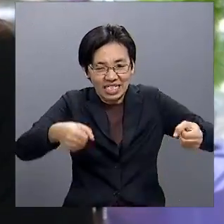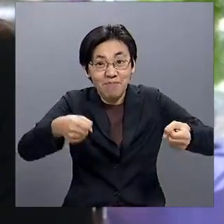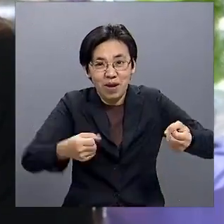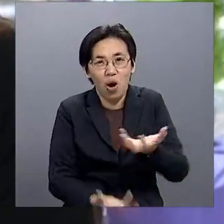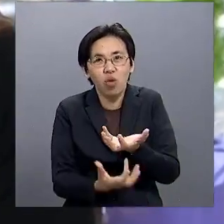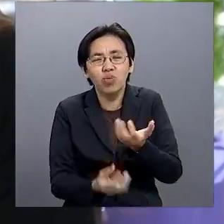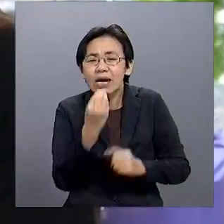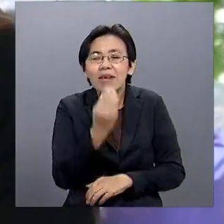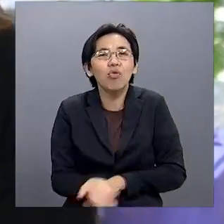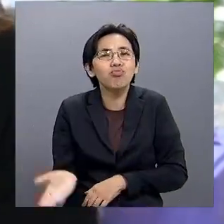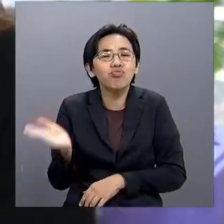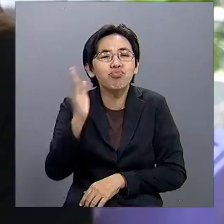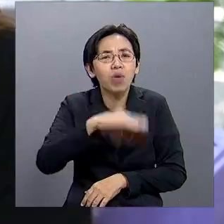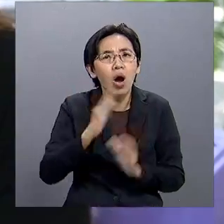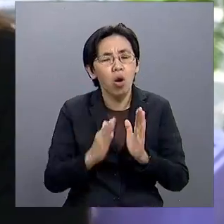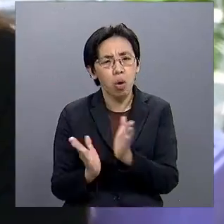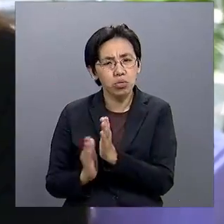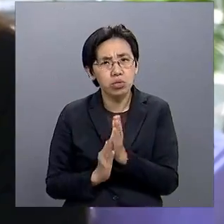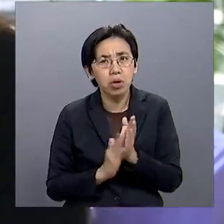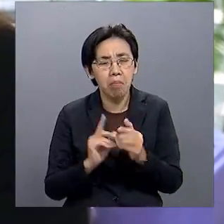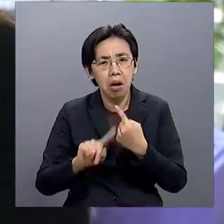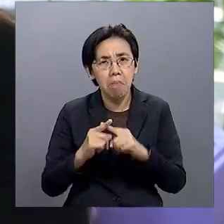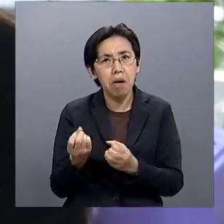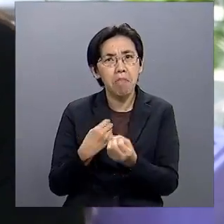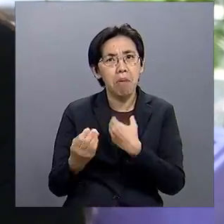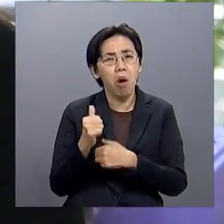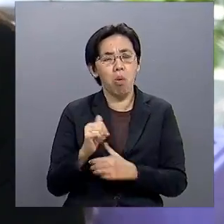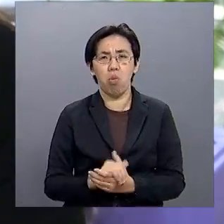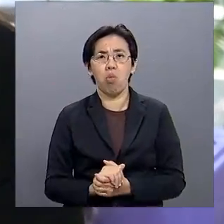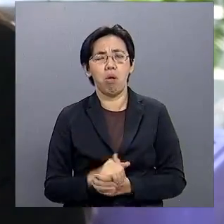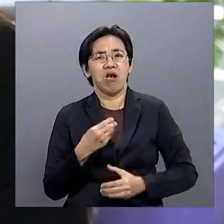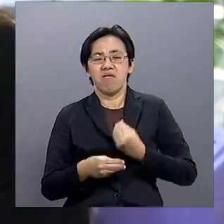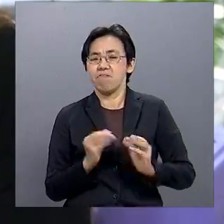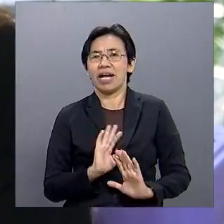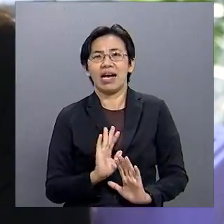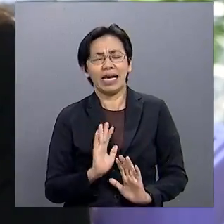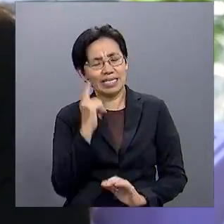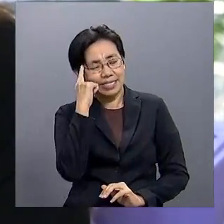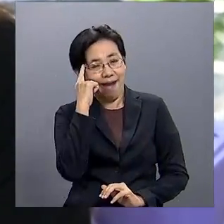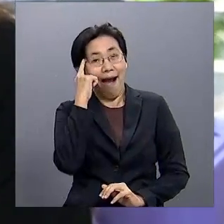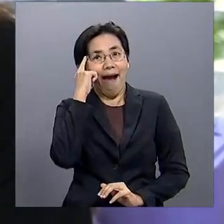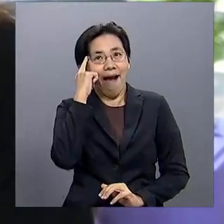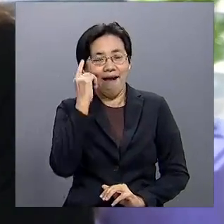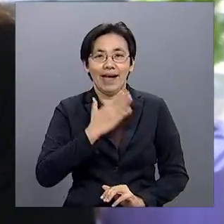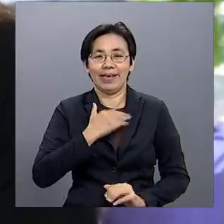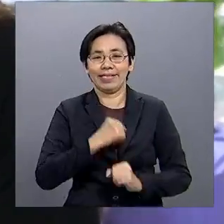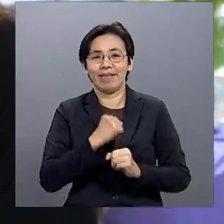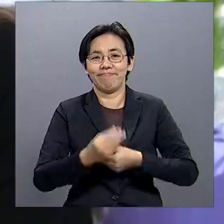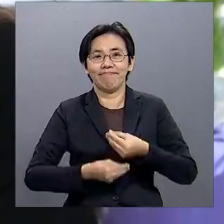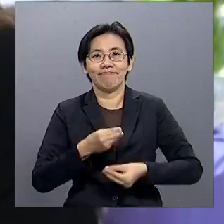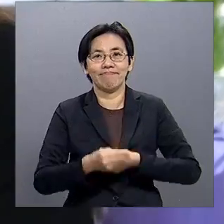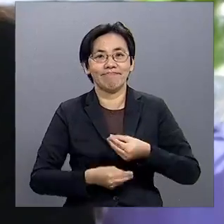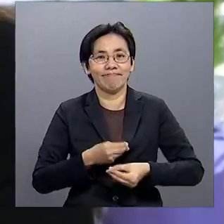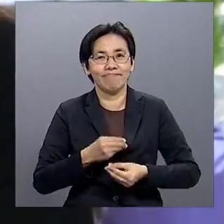ๆมีแต่คนชมมีเพื่อนมาทานอะไรมาทานทำไมบอกไม่ขายเราก็เลยปิ๊งไอเดียว่าลองทำขายดีกว่าโดยที่เราทำขายเนี่ย